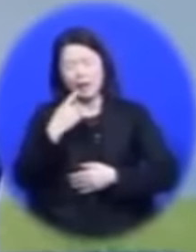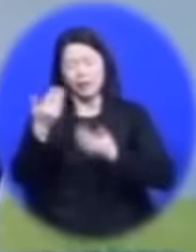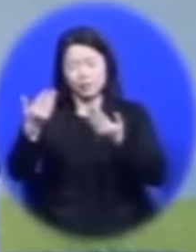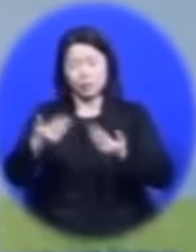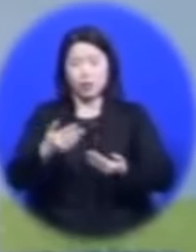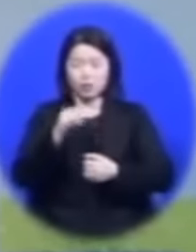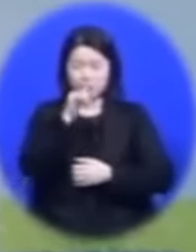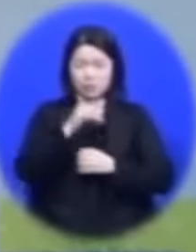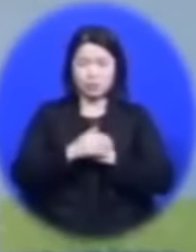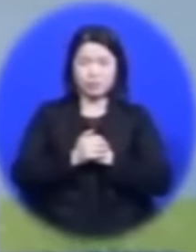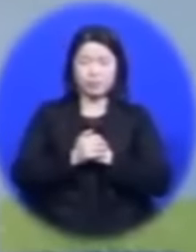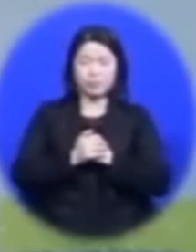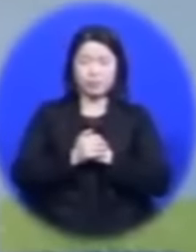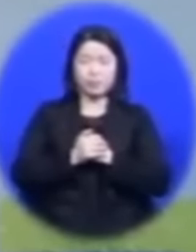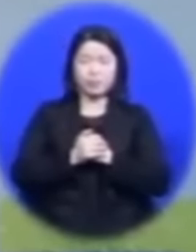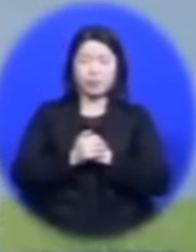내주었습니다.